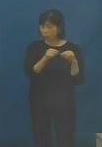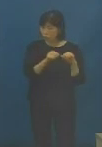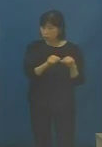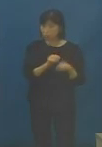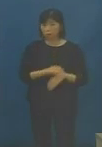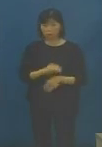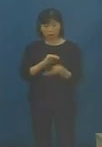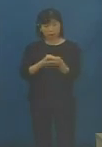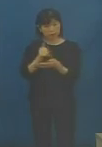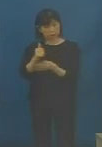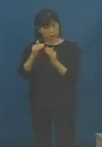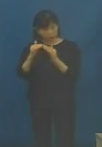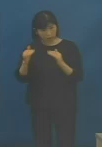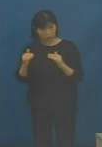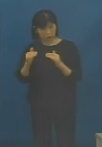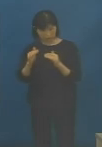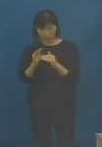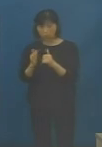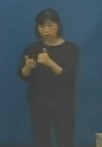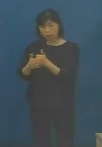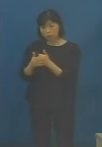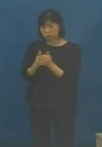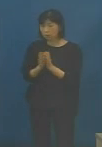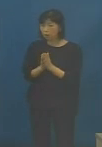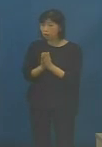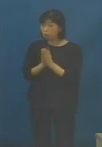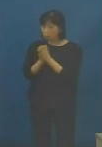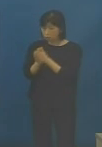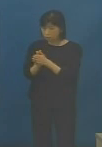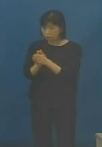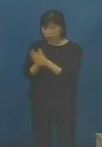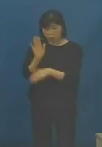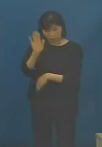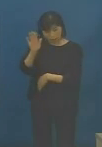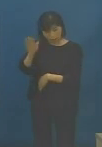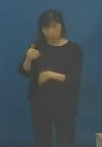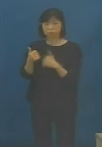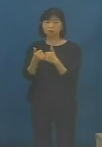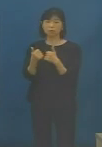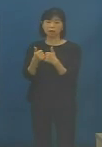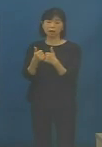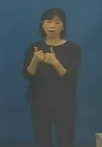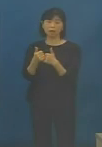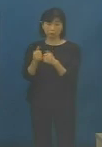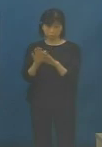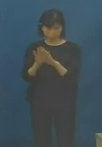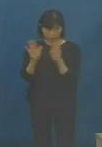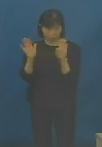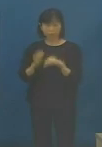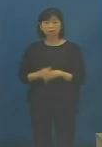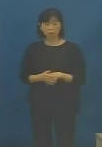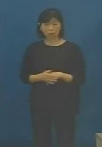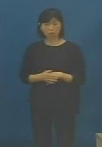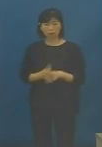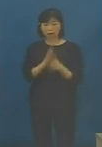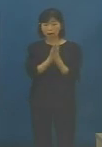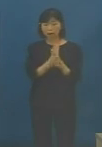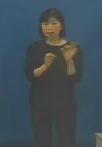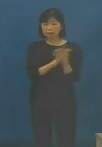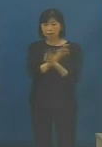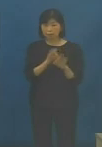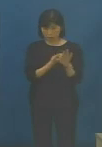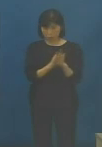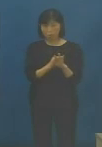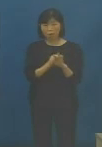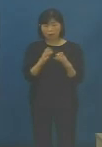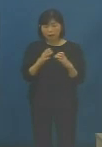会との協力要請をこれから相談をかけていきます。それから県営の大規模接種会場を設